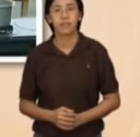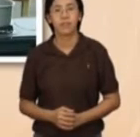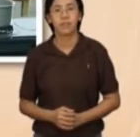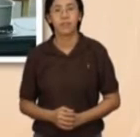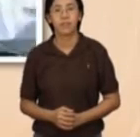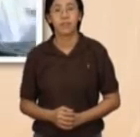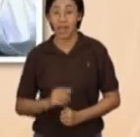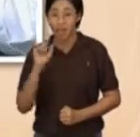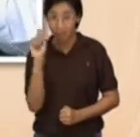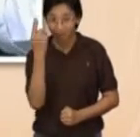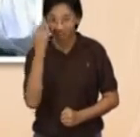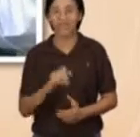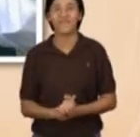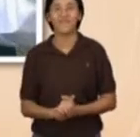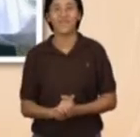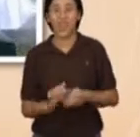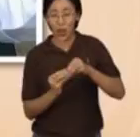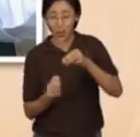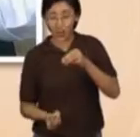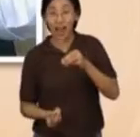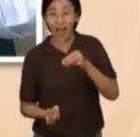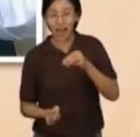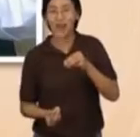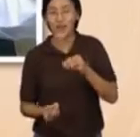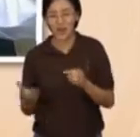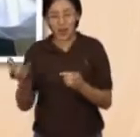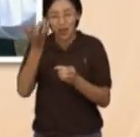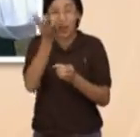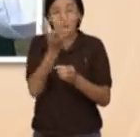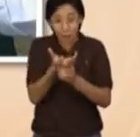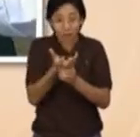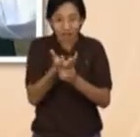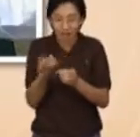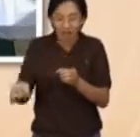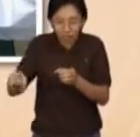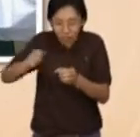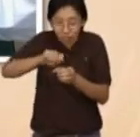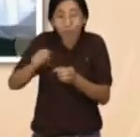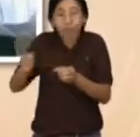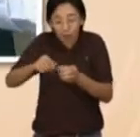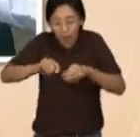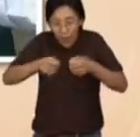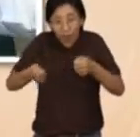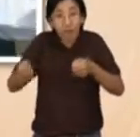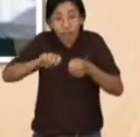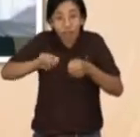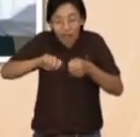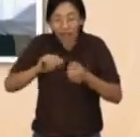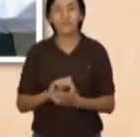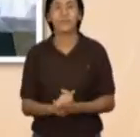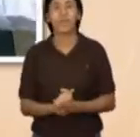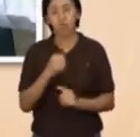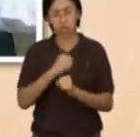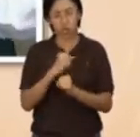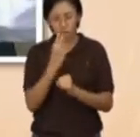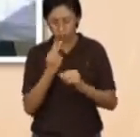กรอกใหม่นะฮะ คุณผู้ชมที่ทำอยู่ที่บ้านนะคะก็ต้องคัดเลือกไส้ดีๆหน่อยนะค